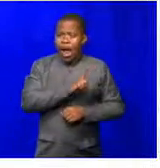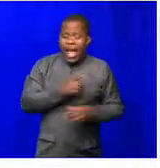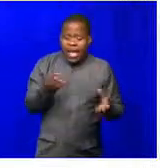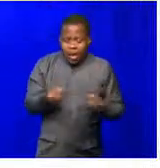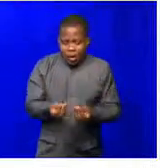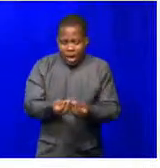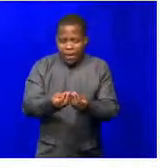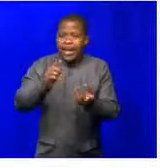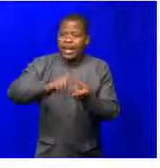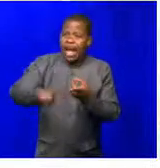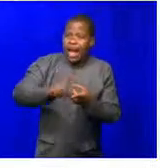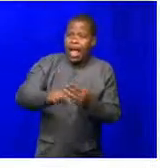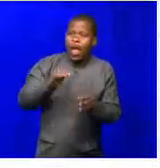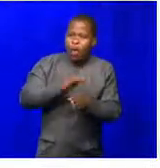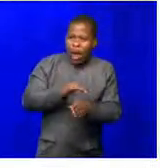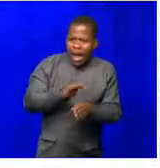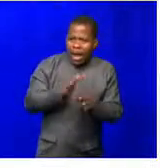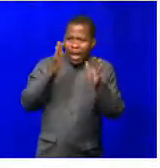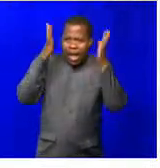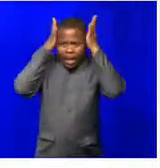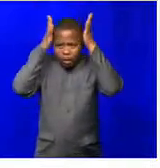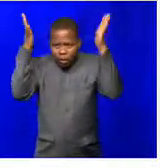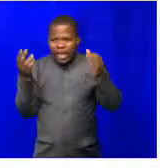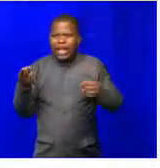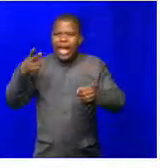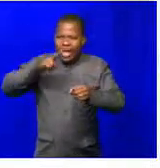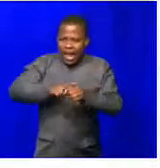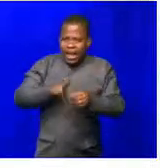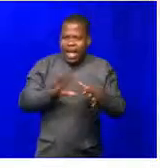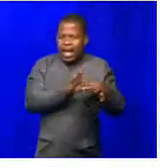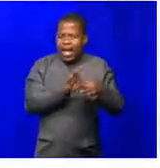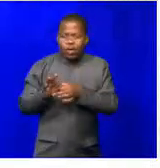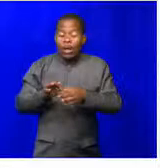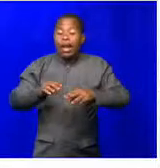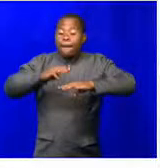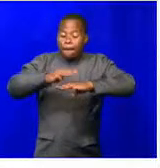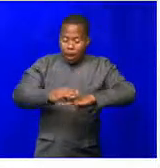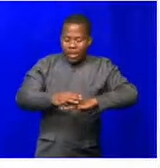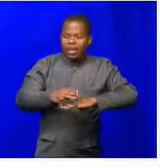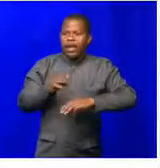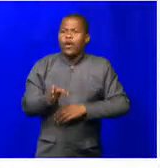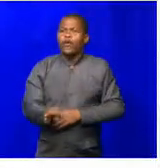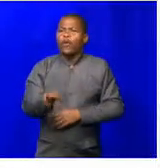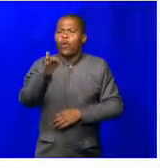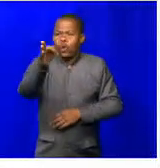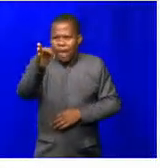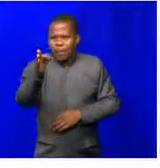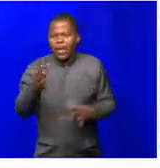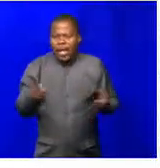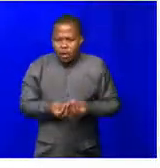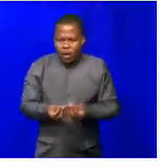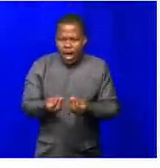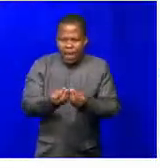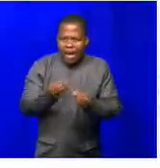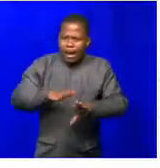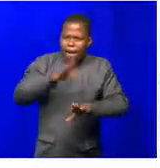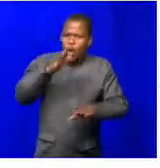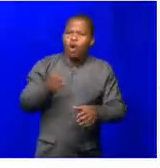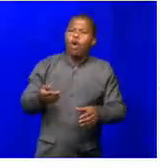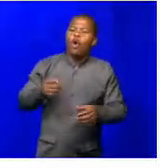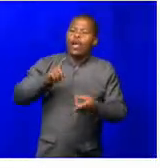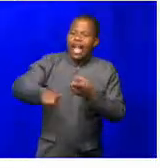midlalo basethembisa ke ukuthi in future bataphindze babuye sebabuyisa ema games la